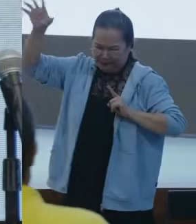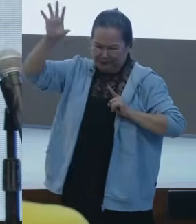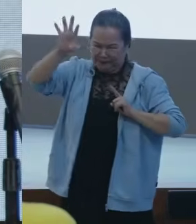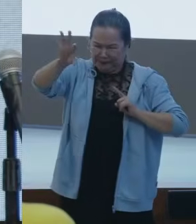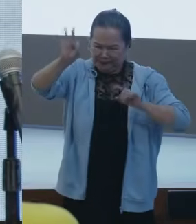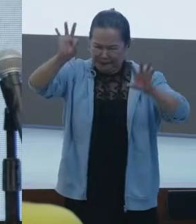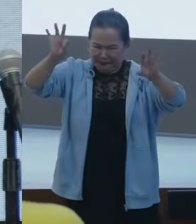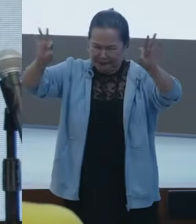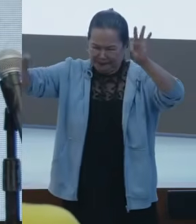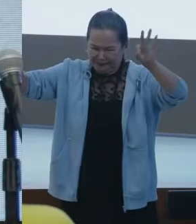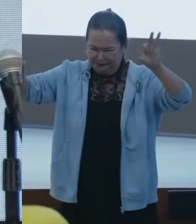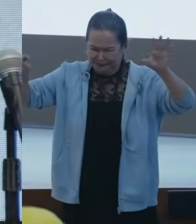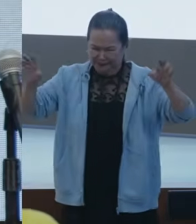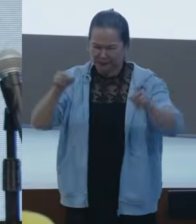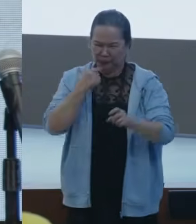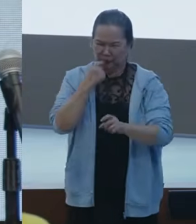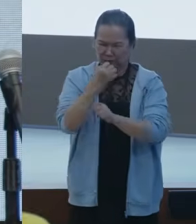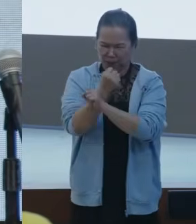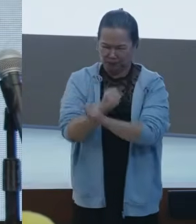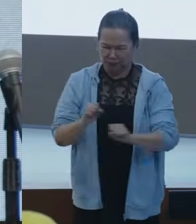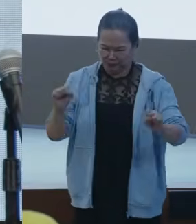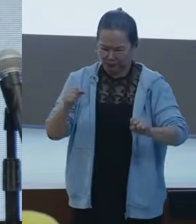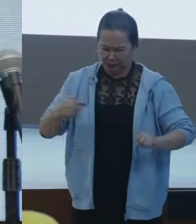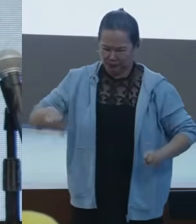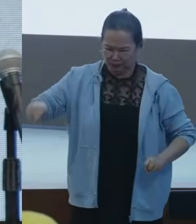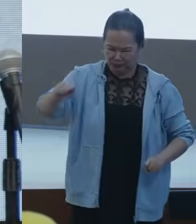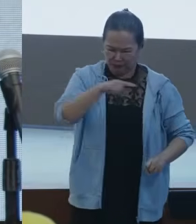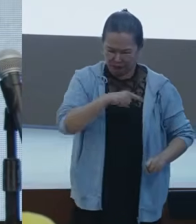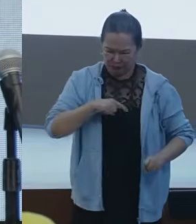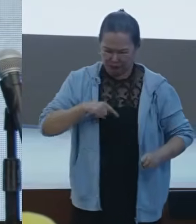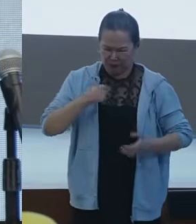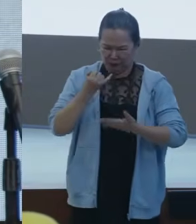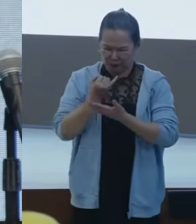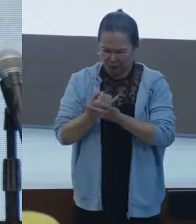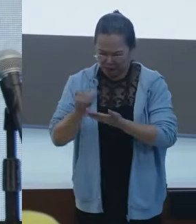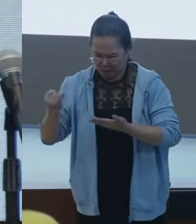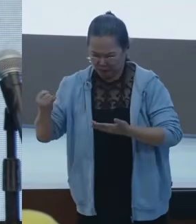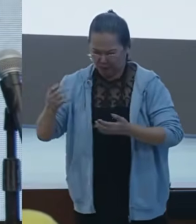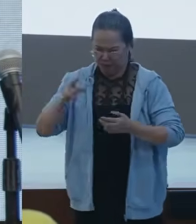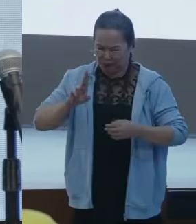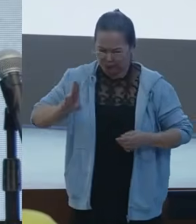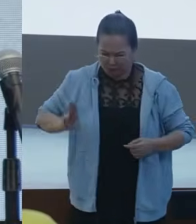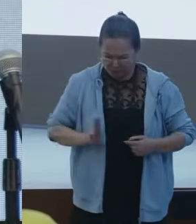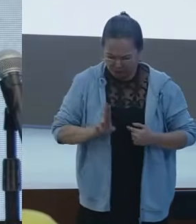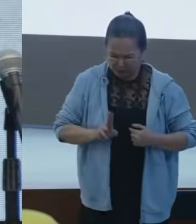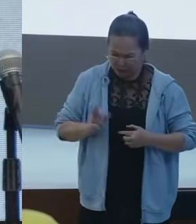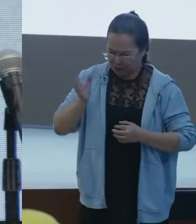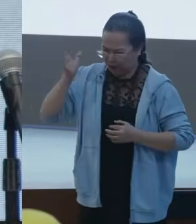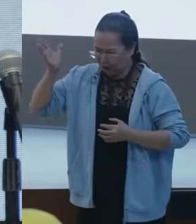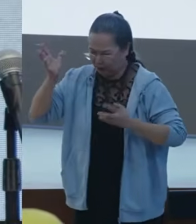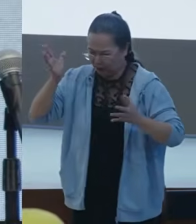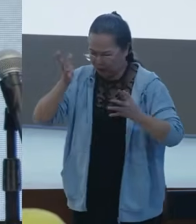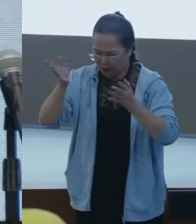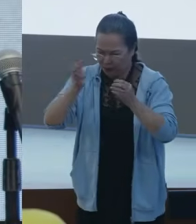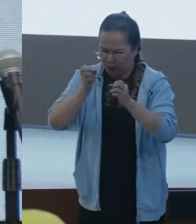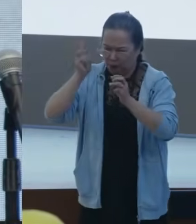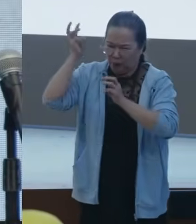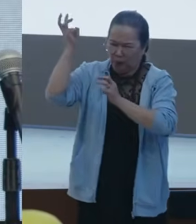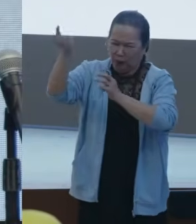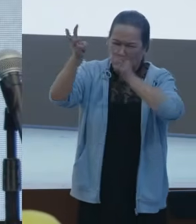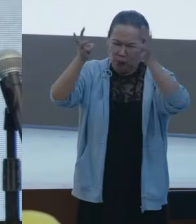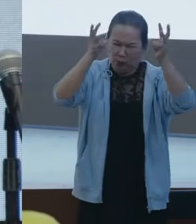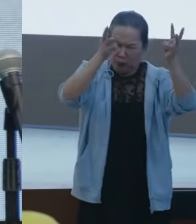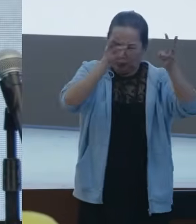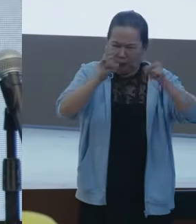ng mga maliligtas. Kami ay instrumento lamang upang maipahayag ang inyong mabuting